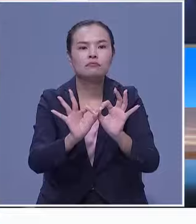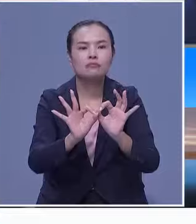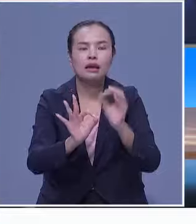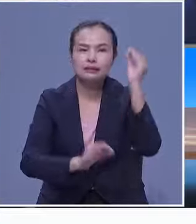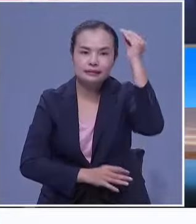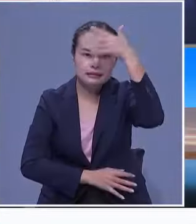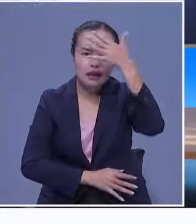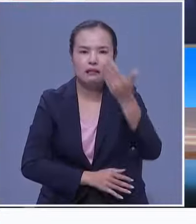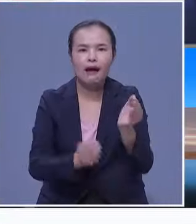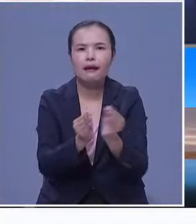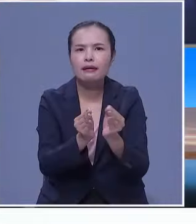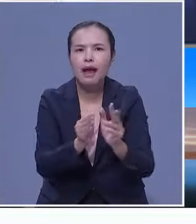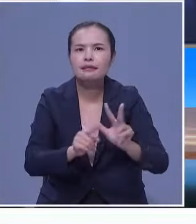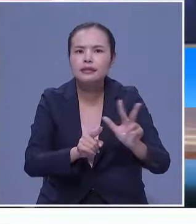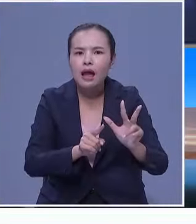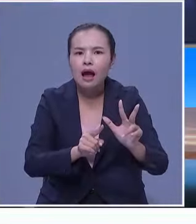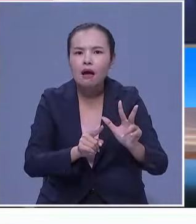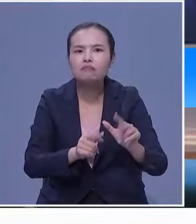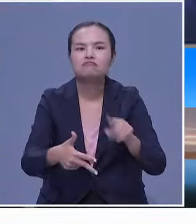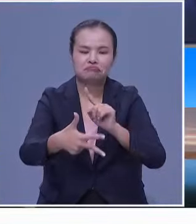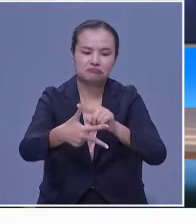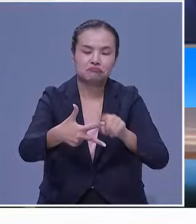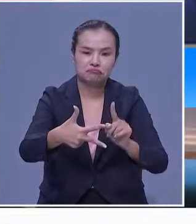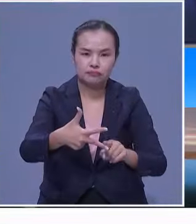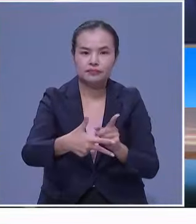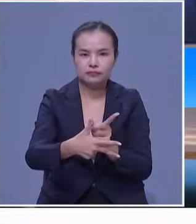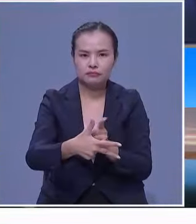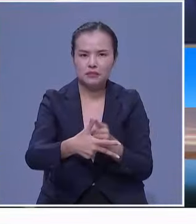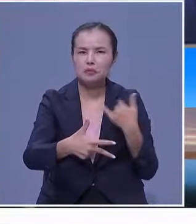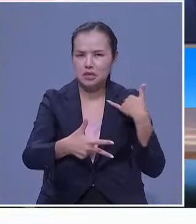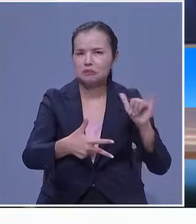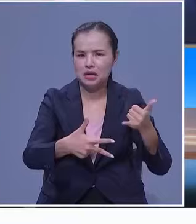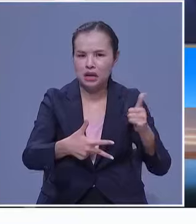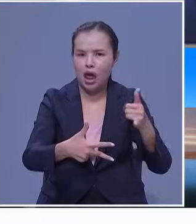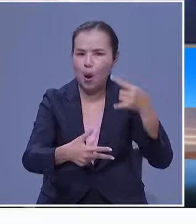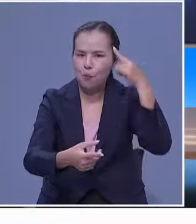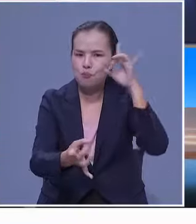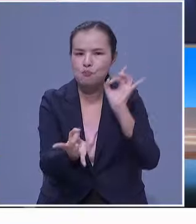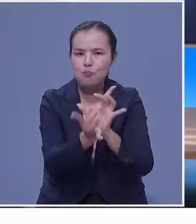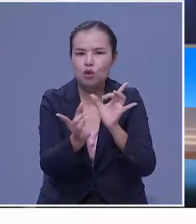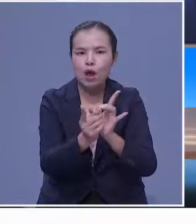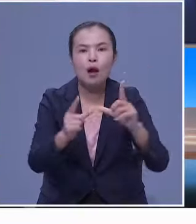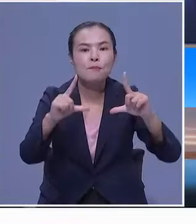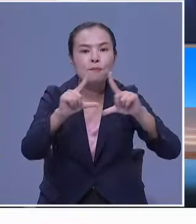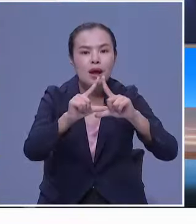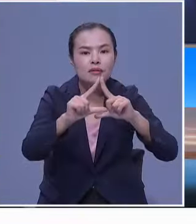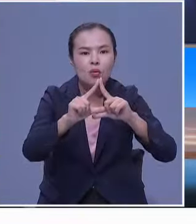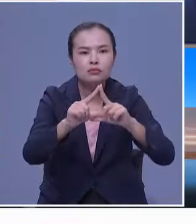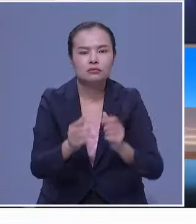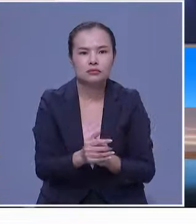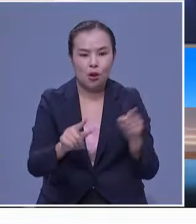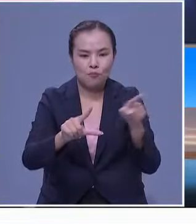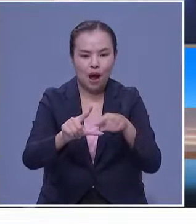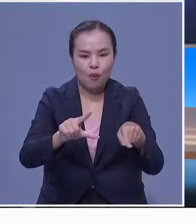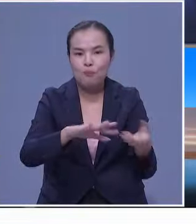คุณเท้งเนี่ยคะแนนไปอยู่ที่อันดับ3มาจาก3ปัจจัยคือ1คนบางส่วนอาจจะยังไม่รู้จักพรรคประชาชนเน ื่อง จากพรรคก้าวไกลถูก